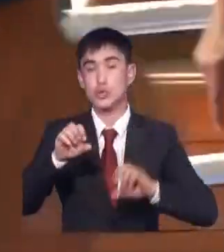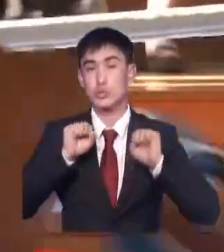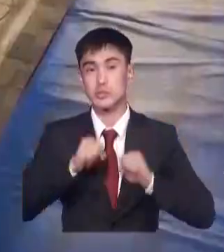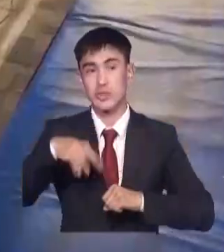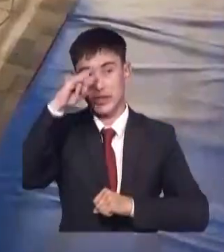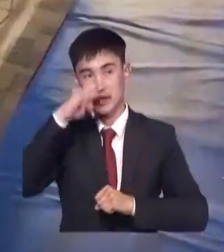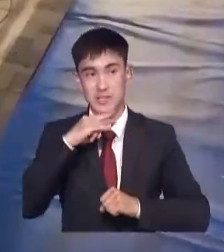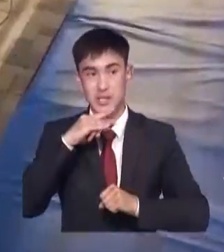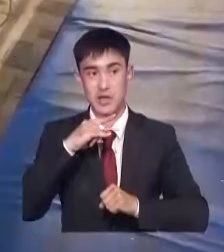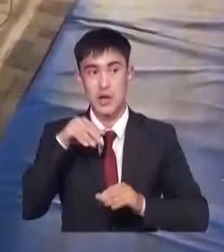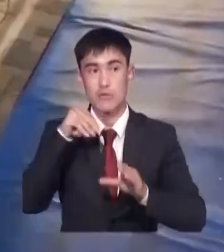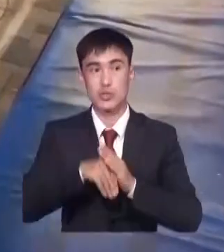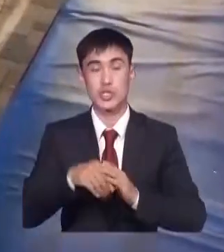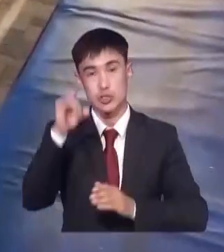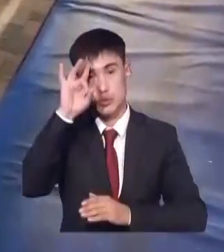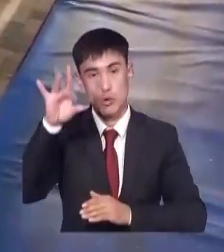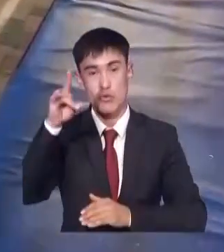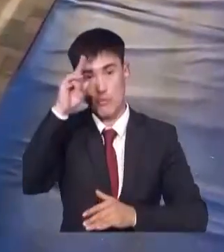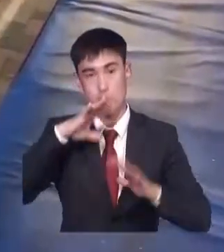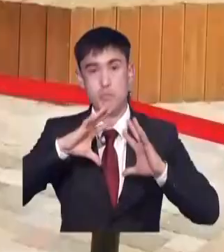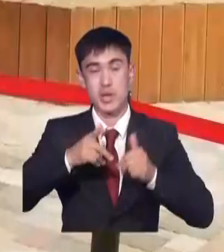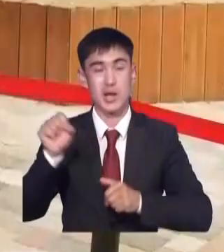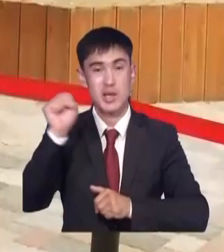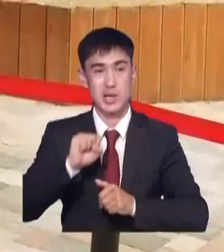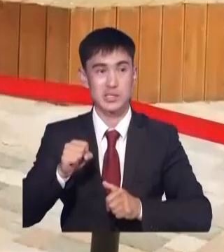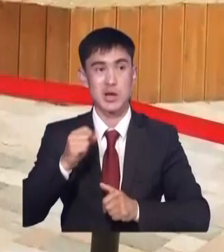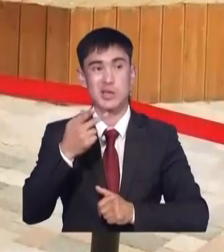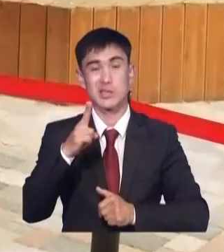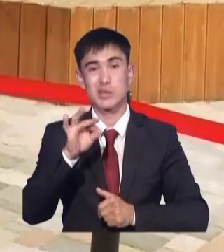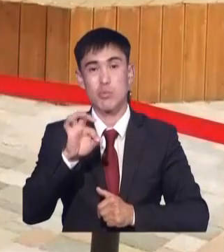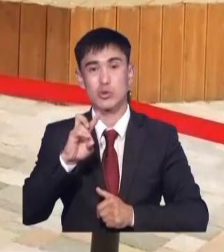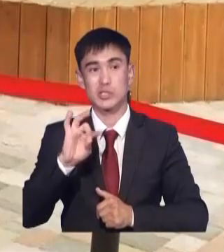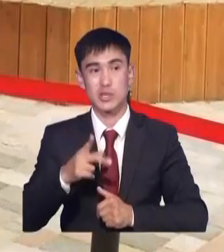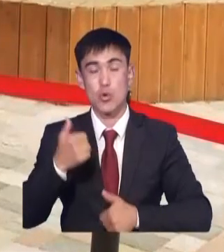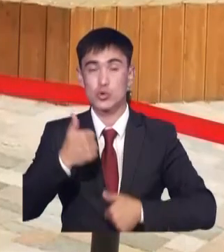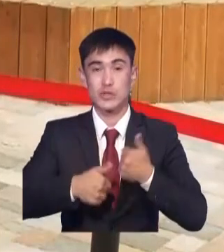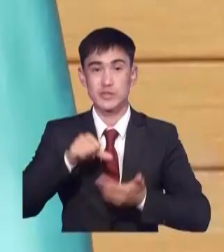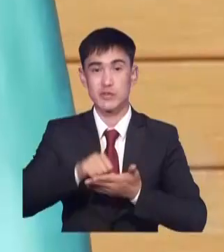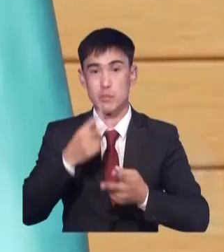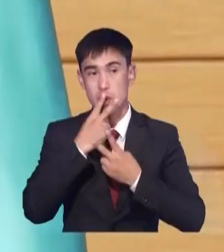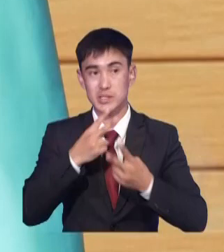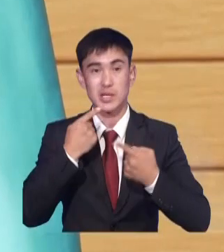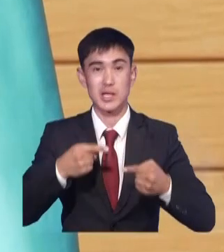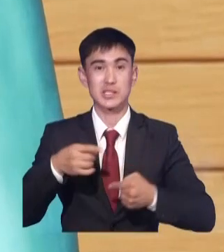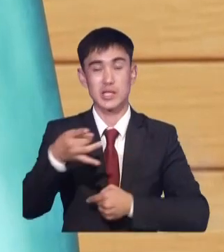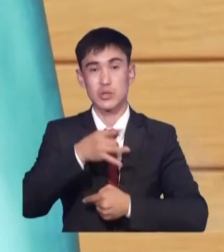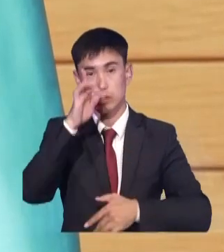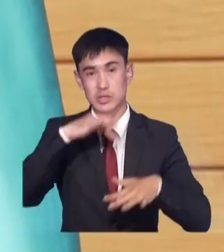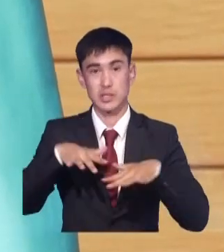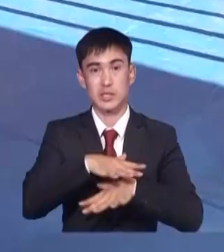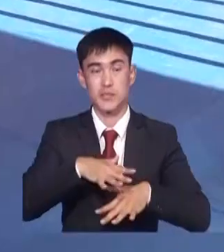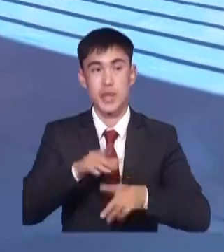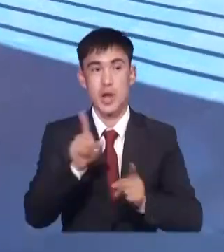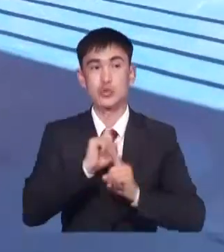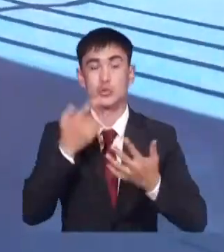спортсменов Казахстана, включая чемпионов мира и Азии по кикбоксингу. Участники соревнований представляли разные регионы страны,